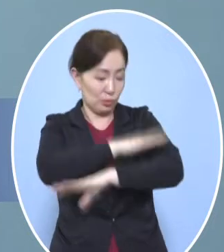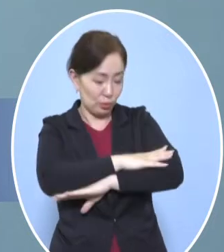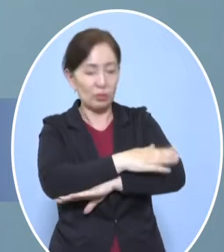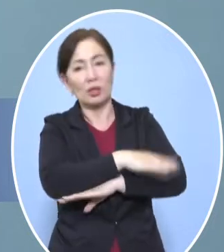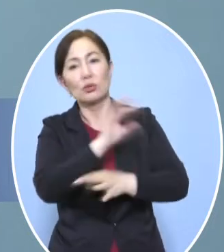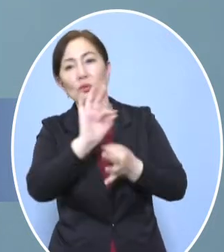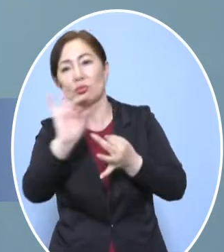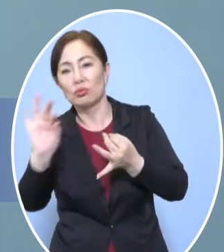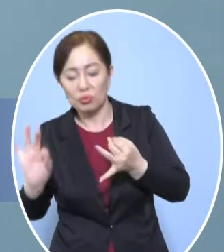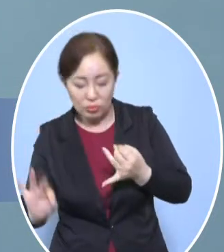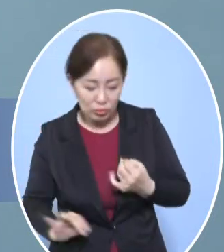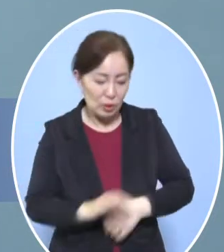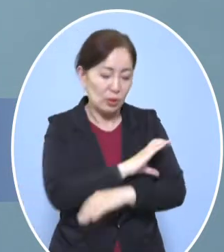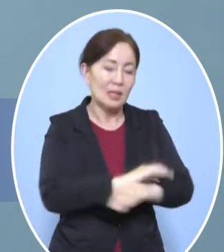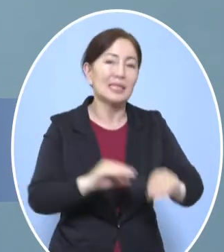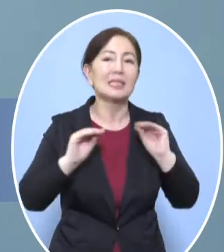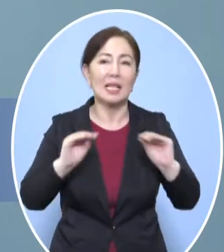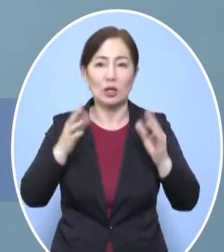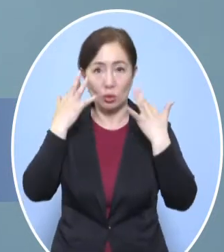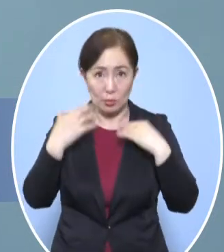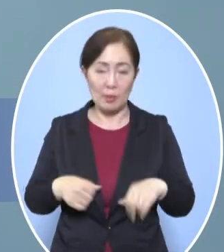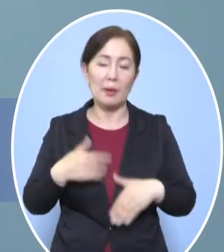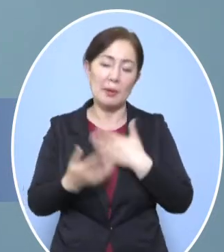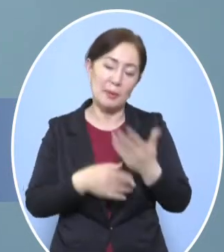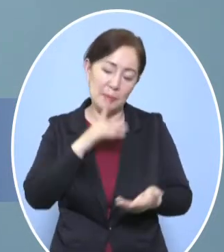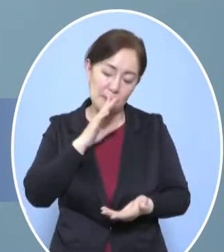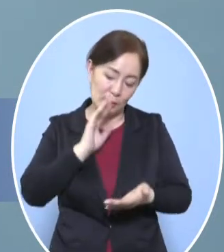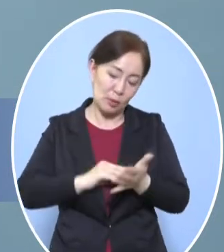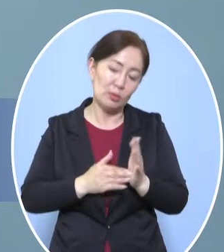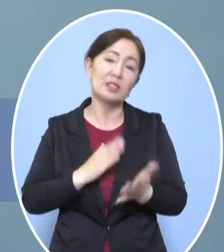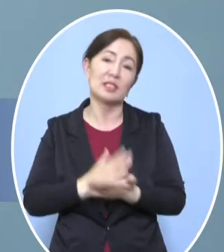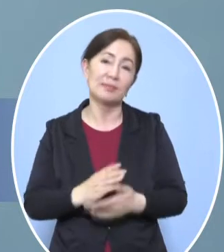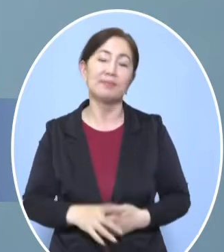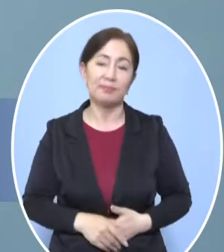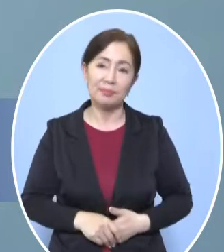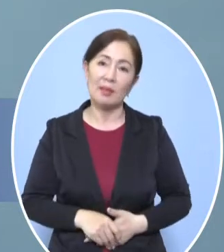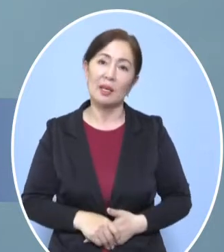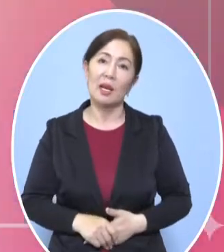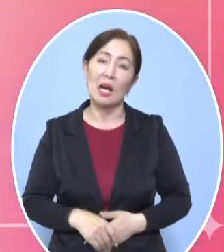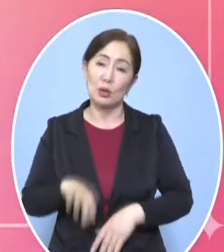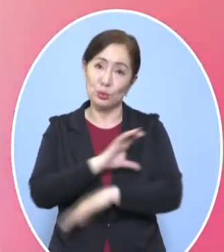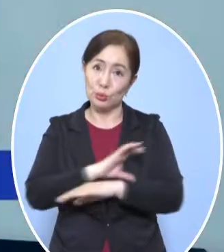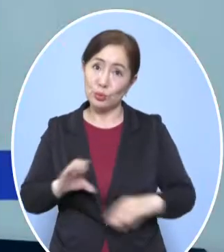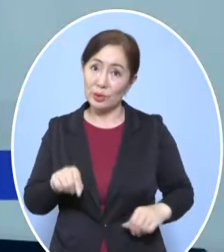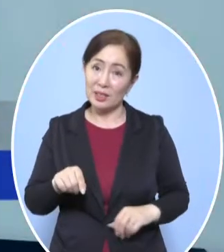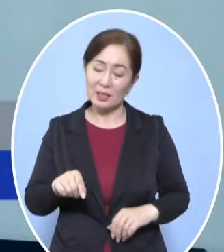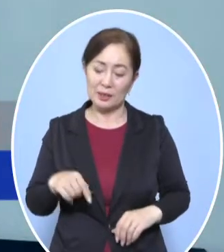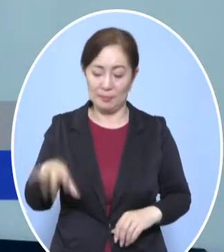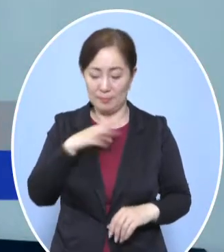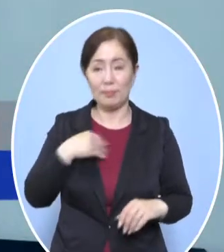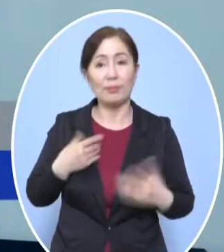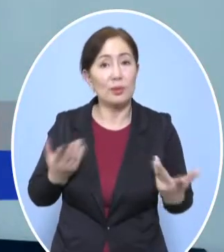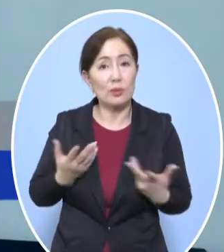10 жиллээс ахуулаад аль багчтай сургалтыг зохион байгуулахаар та төлөвлөж байна. Энэ сургалтын дээр